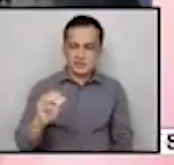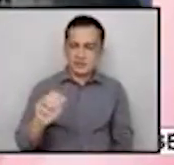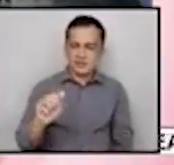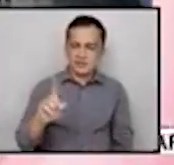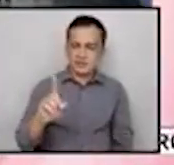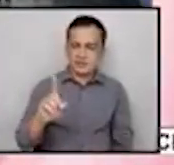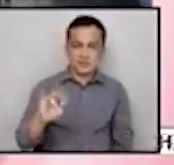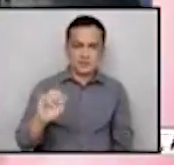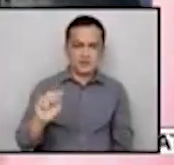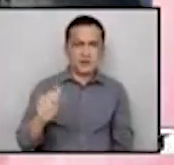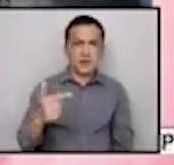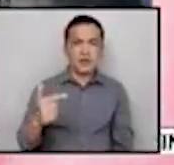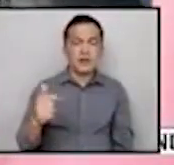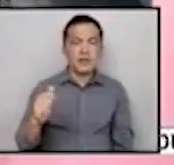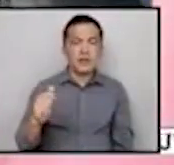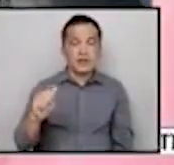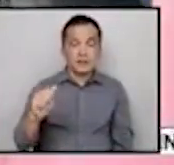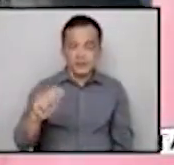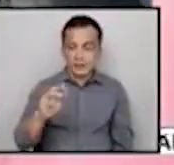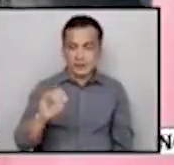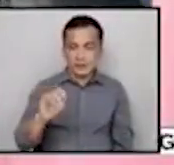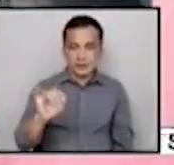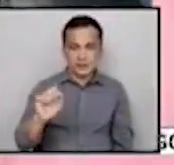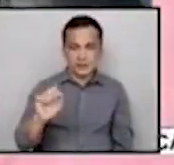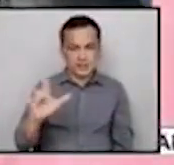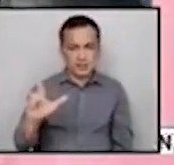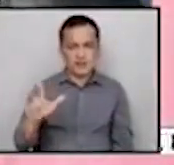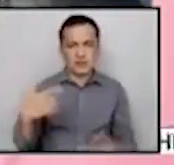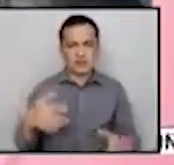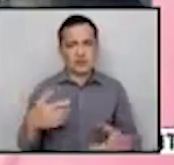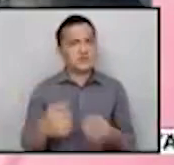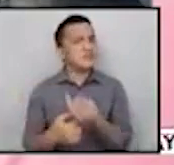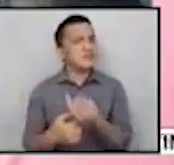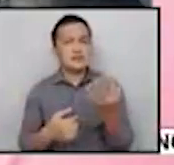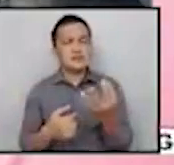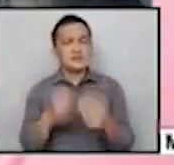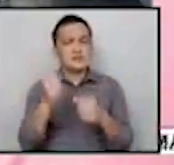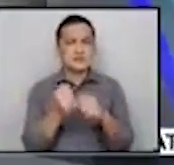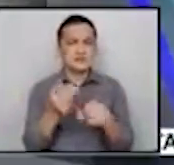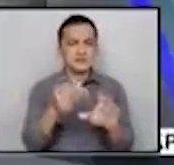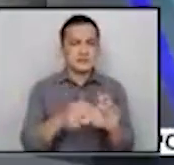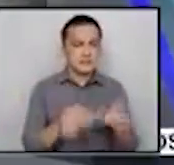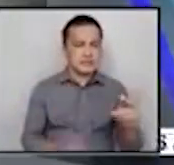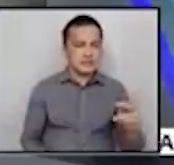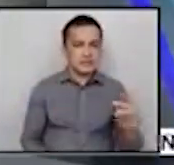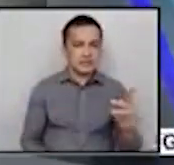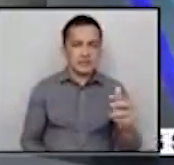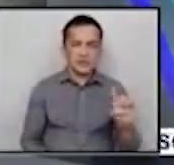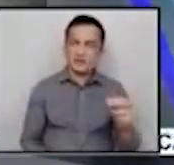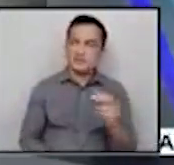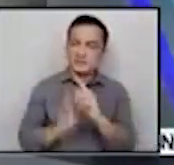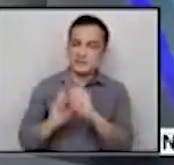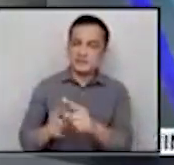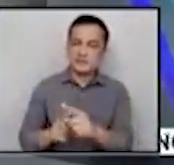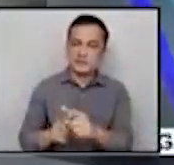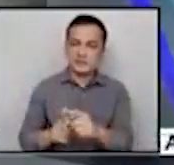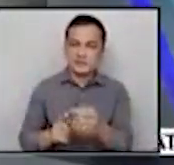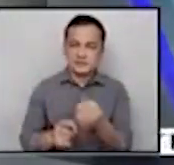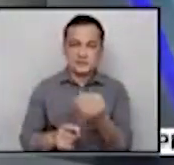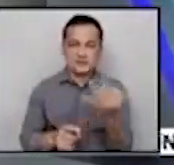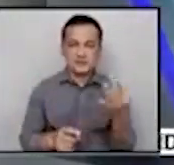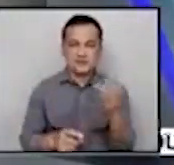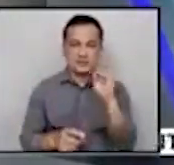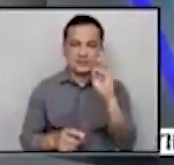ka nang kasali dito, GJ? Actually po, sa Kiliawan, I was there for a good 6 years. Yun